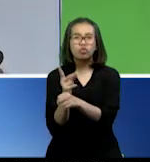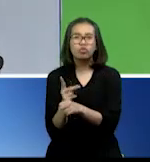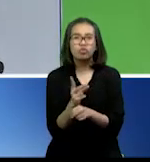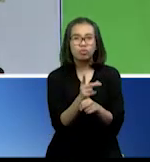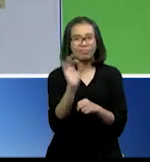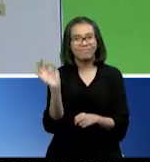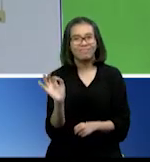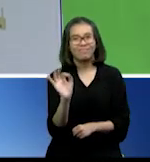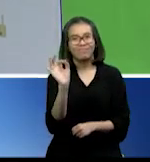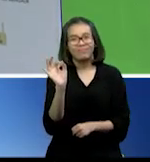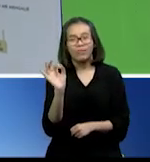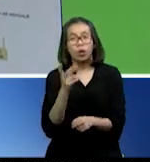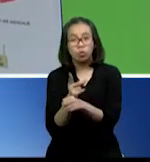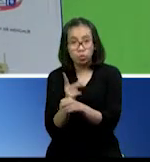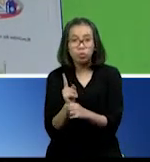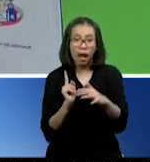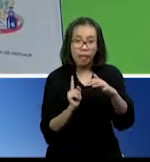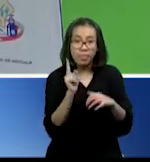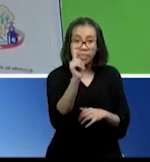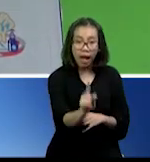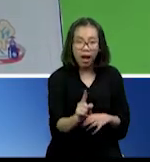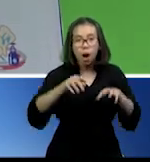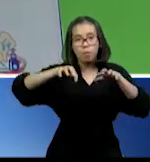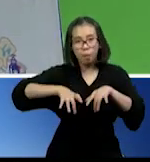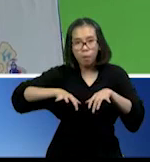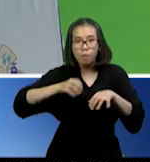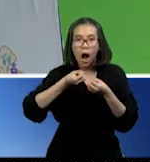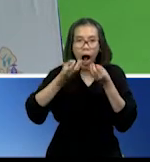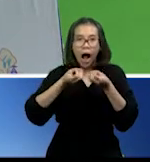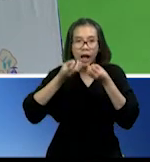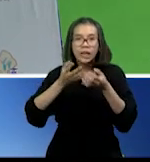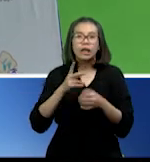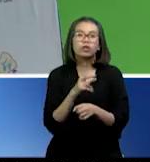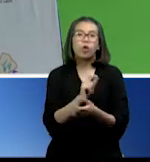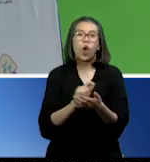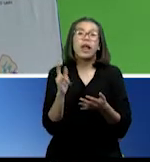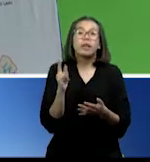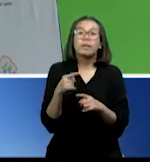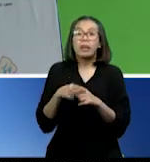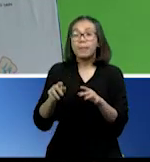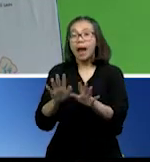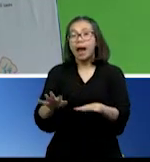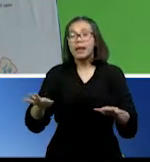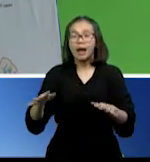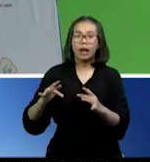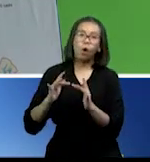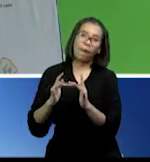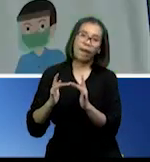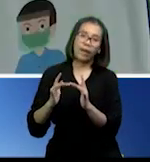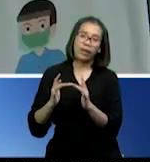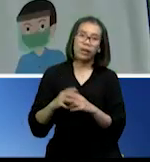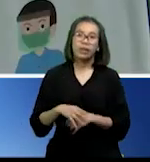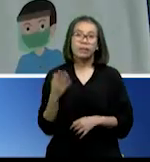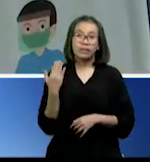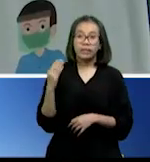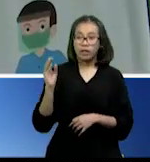Karena untuk melakukan pembelajaran secara daring begitu dan kalau mengutip pernyataan yang disampaikan oleh ketua